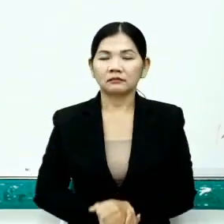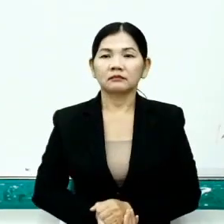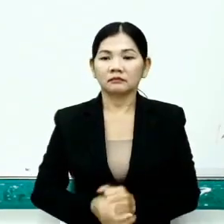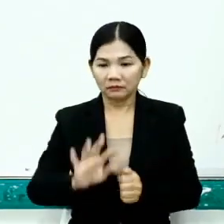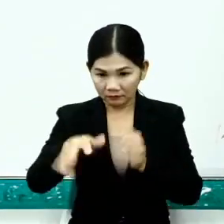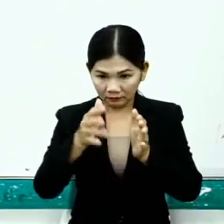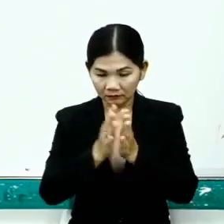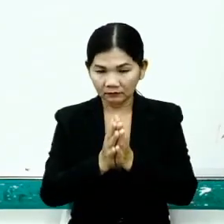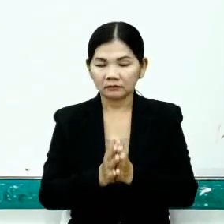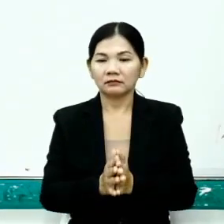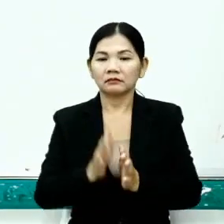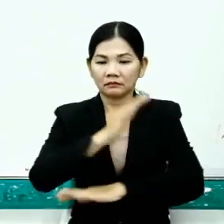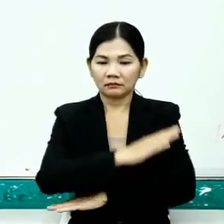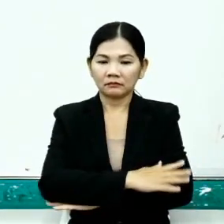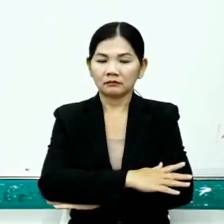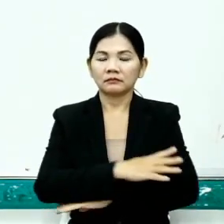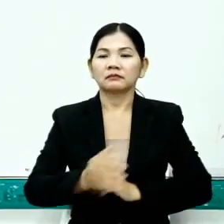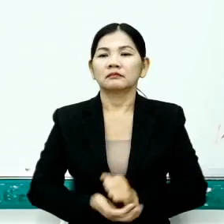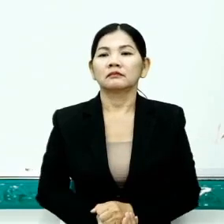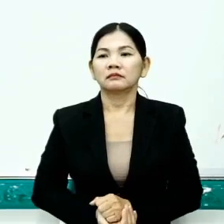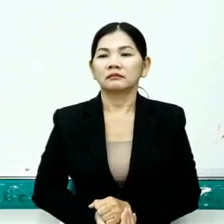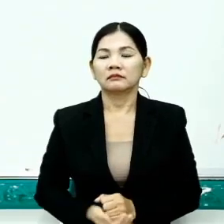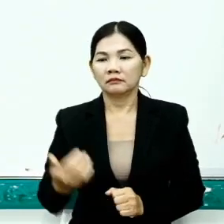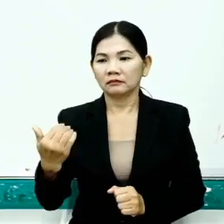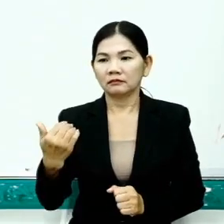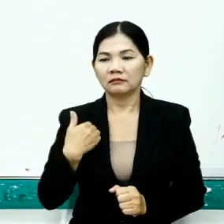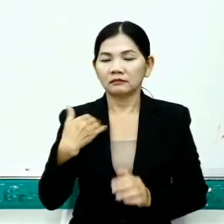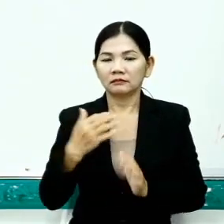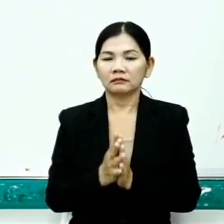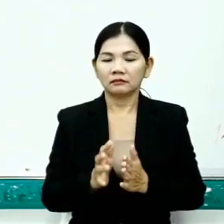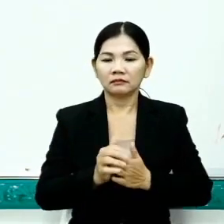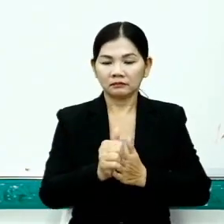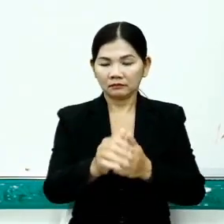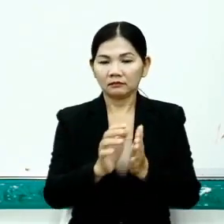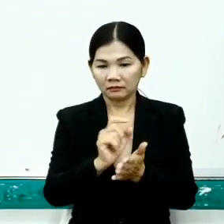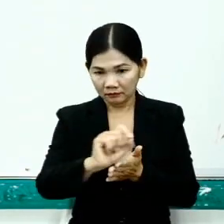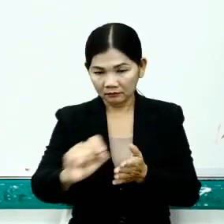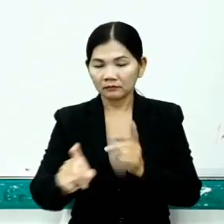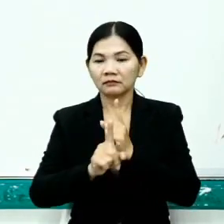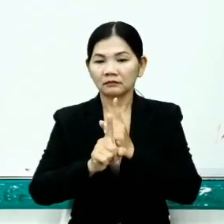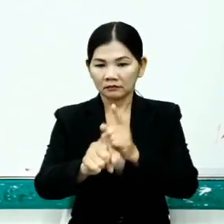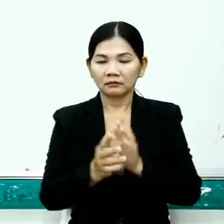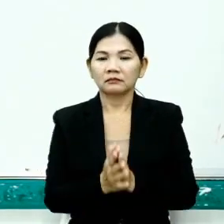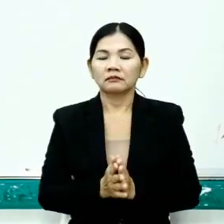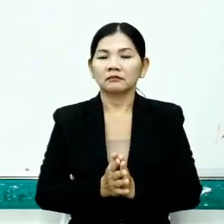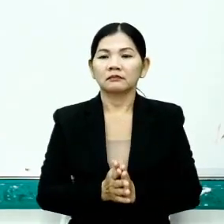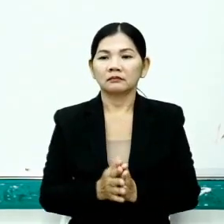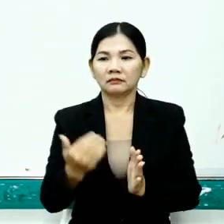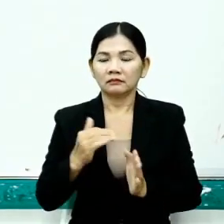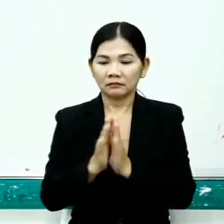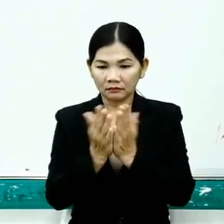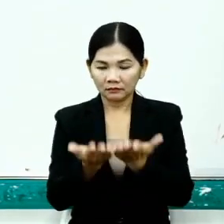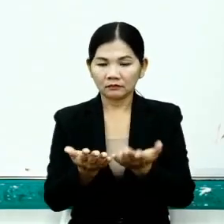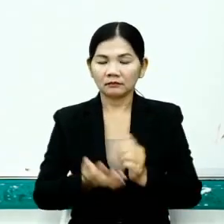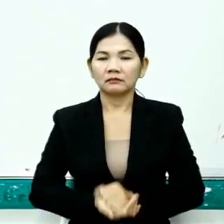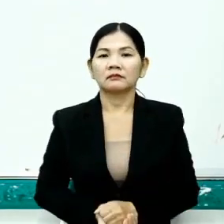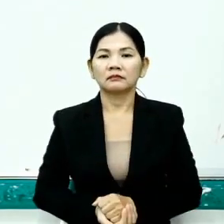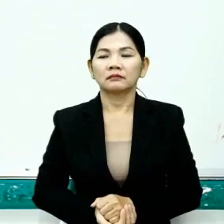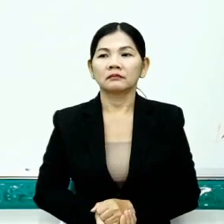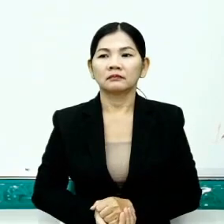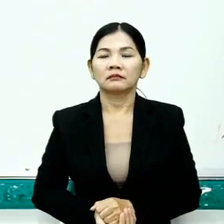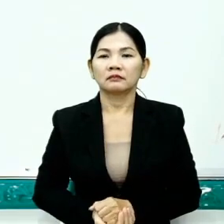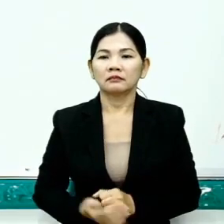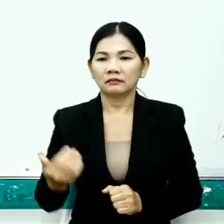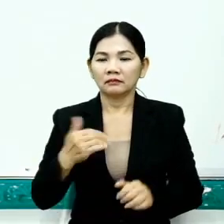2 1 2អរគុណកូនដាក់ដៃលើតុកចាអញ្ចឹងគឺអ្នកគ្រូបាននាំកូនកូនសរសេរតាមអានដាក់ក្នុងចាសិភៅមេរៀនរបស់កូនរួចហើ